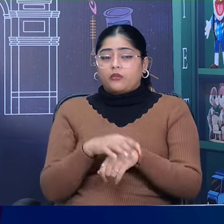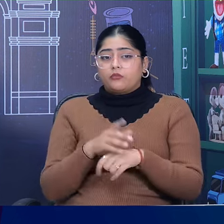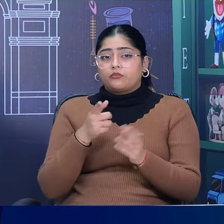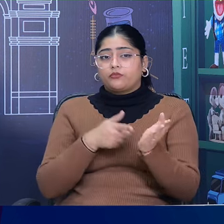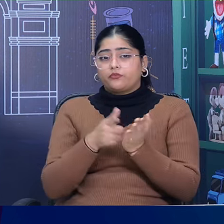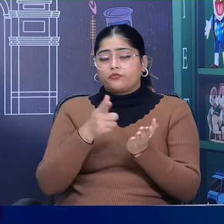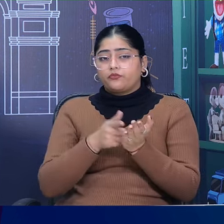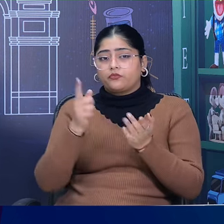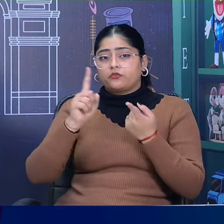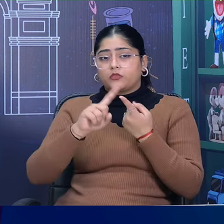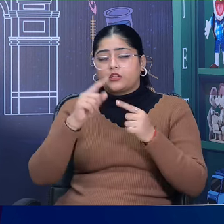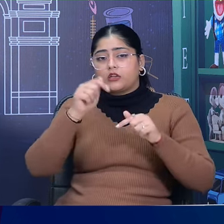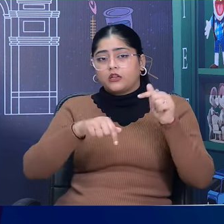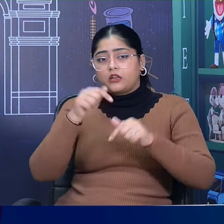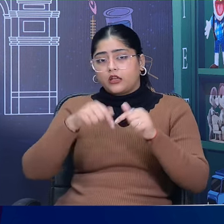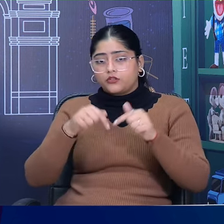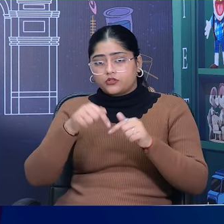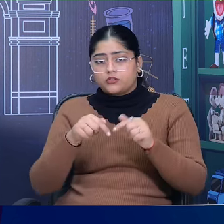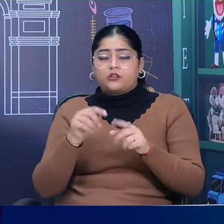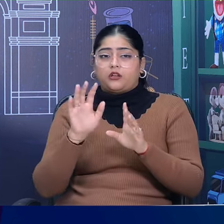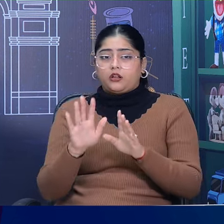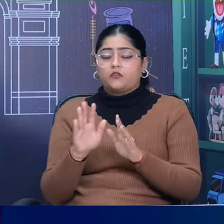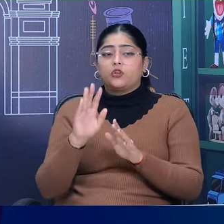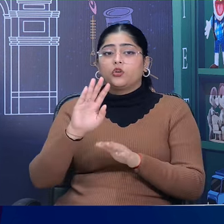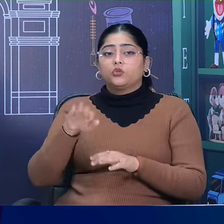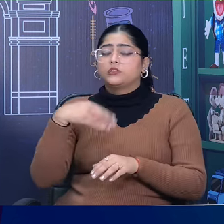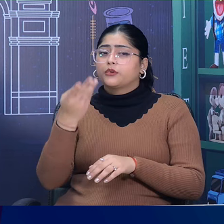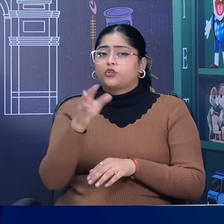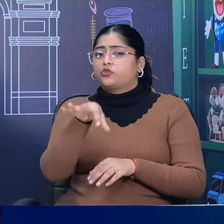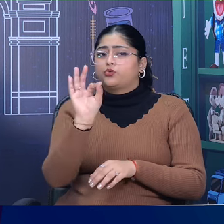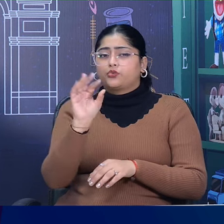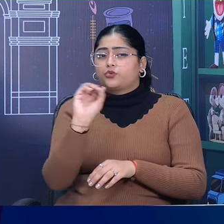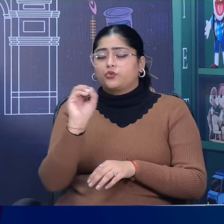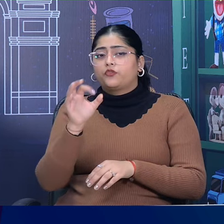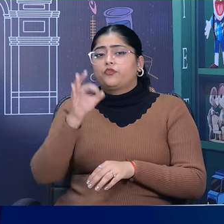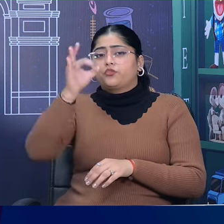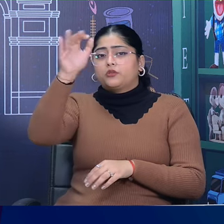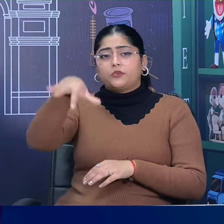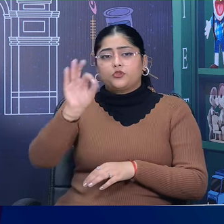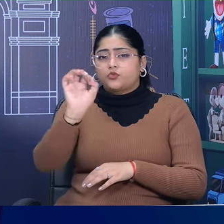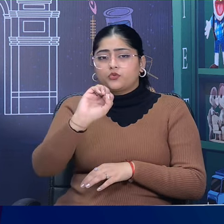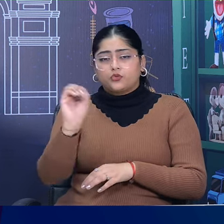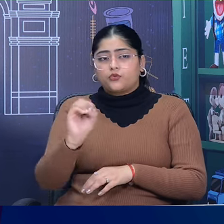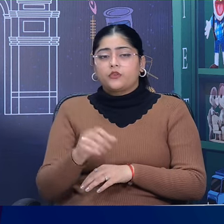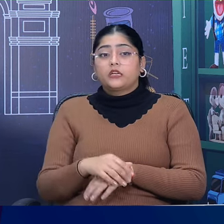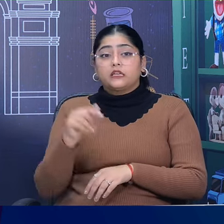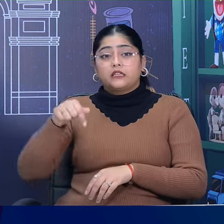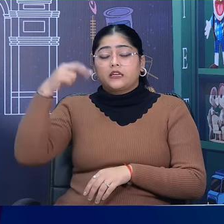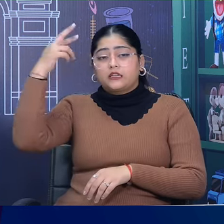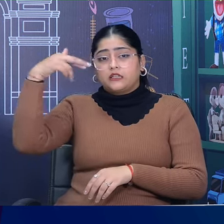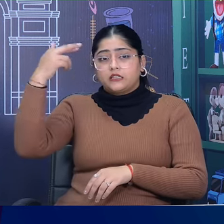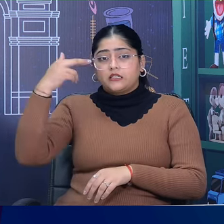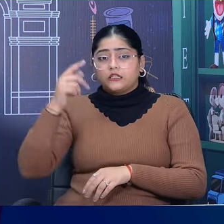अगर इन पंचों ने इस बार ठीक से काम नहीं किया तो अगली बार इनको नहीं चुना जाएगा जी तो इसीलिए जो पूरी की पूरी